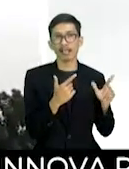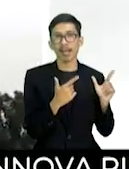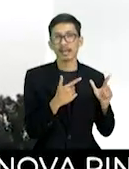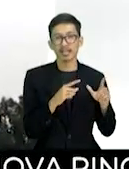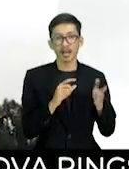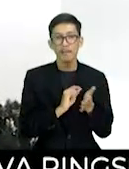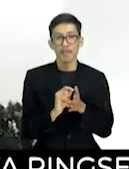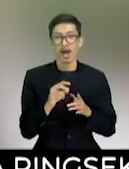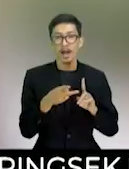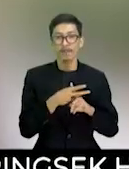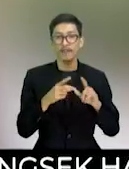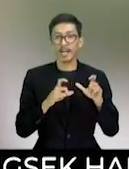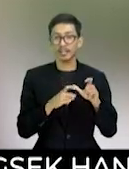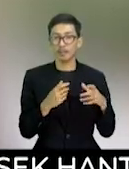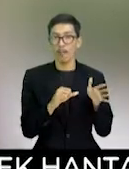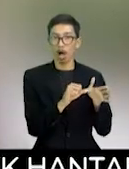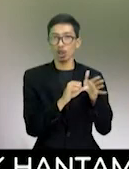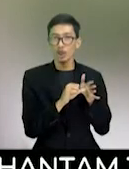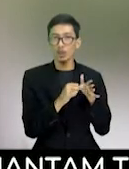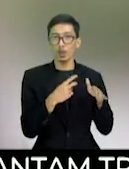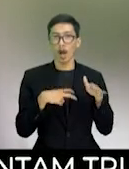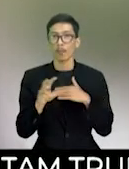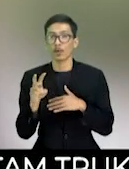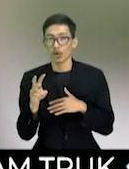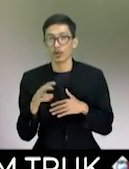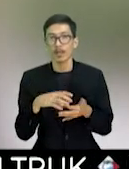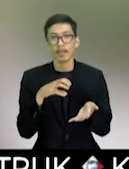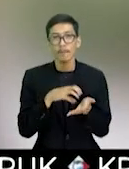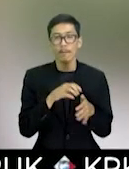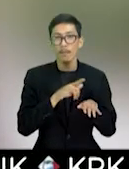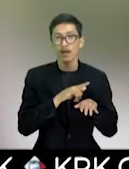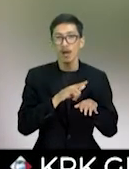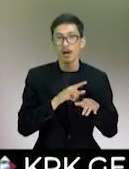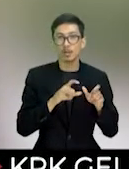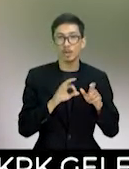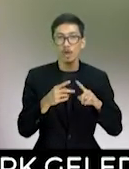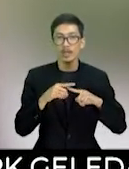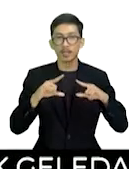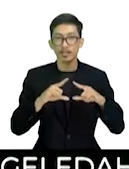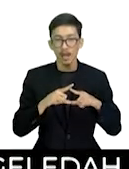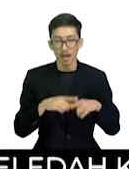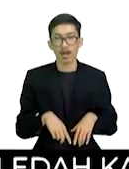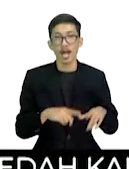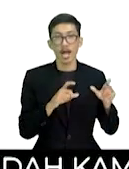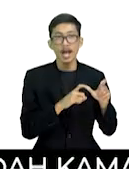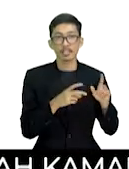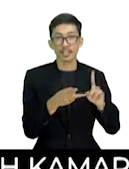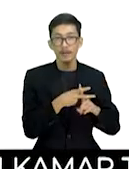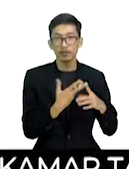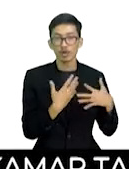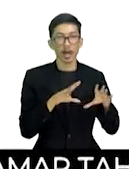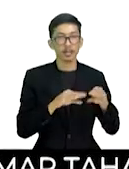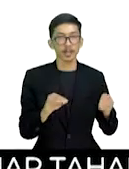yang bertugas di bagian pengamanan Satgas COVID-19 di Bandara Soekarno-Hatta. SF telah dinonaktifkan Kodam Jaya.